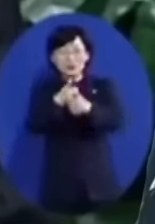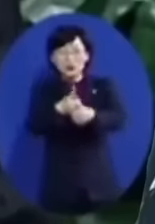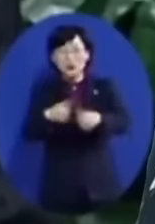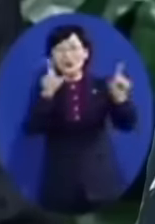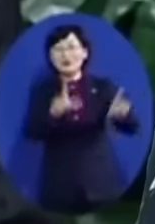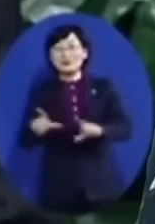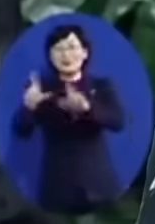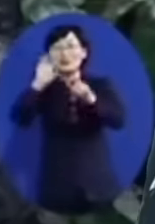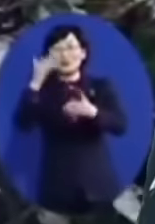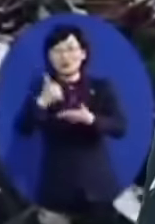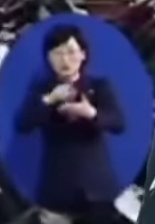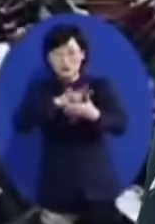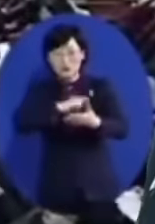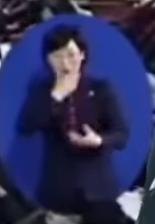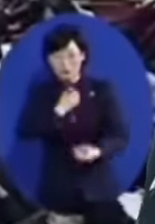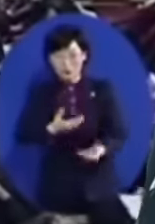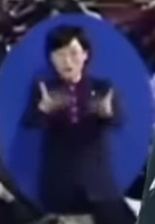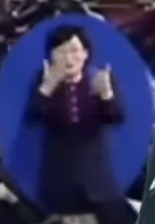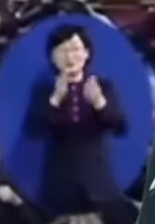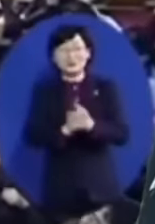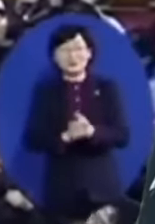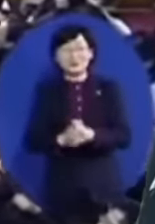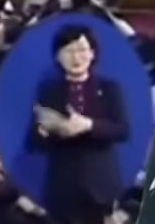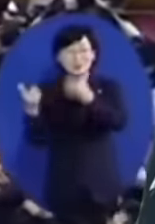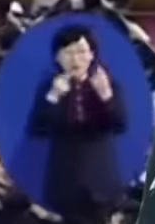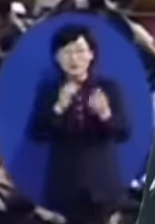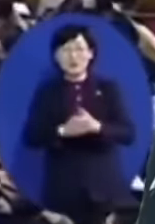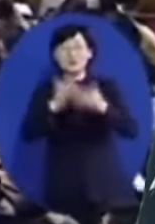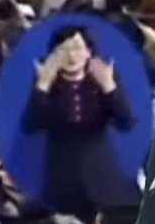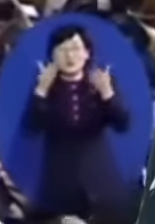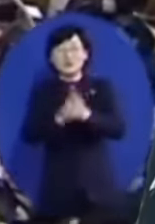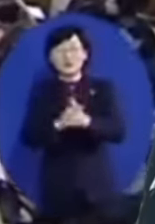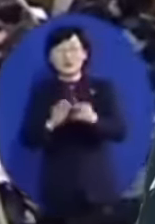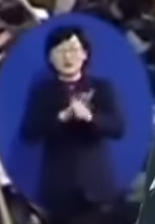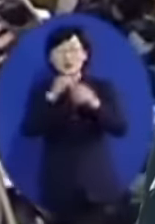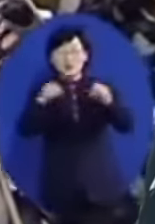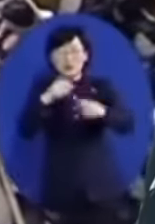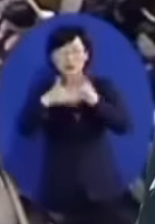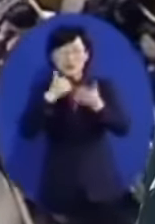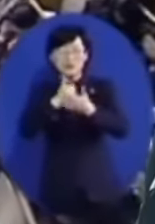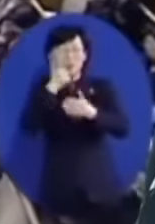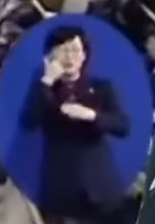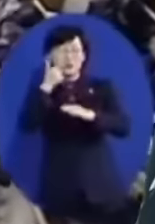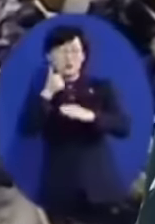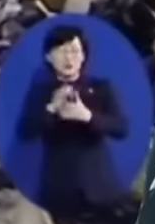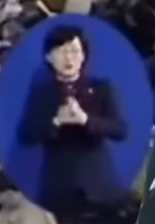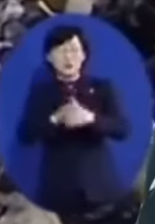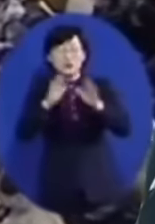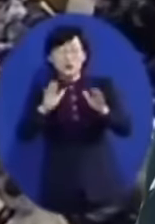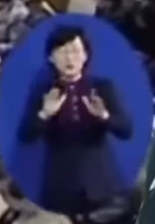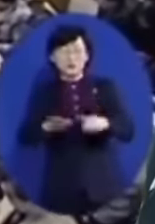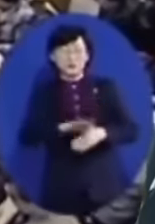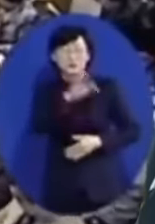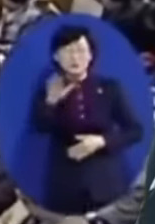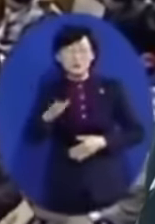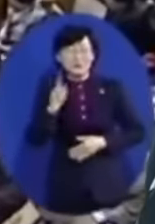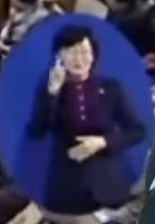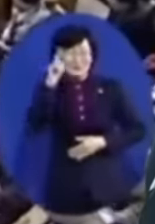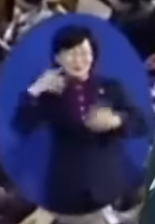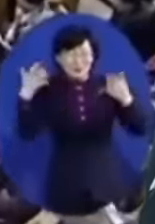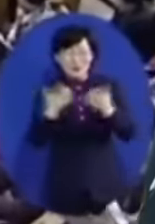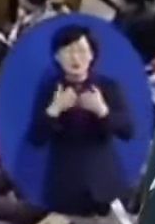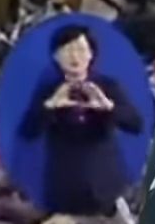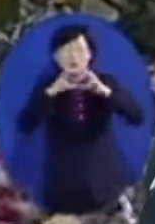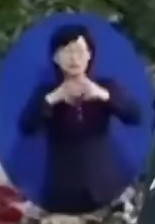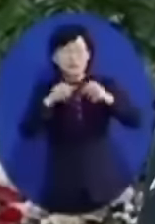살게 되시기를 주님 이름으로 축원합니다. 우리 기도드리겠습니다. 살아계신 우리 아버지 하나님, 우리는 스트레스가 꽉 들어찬